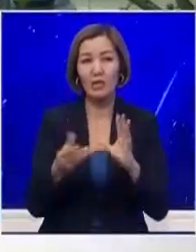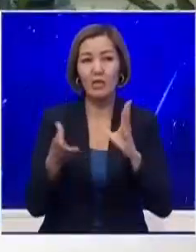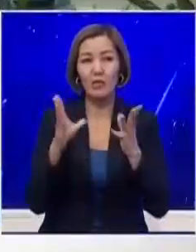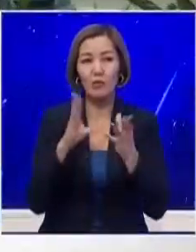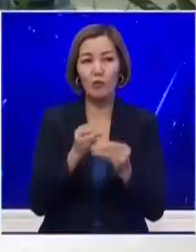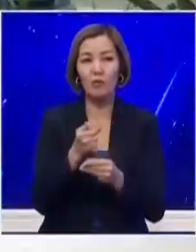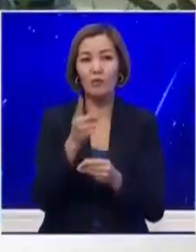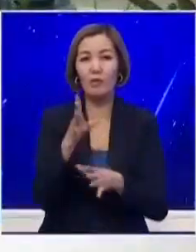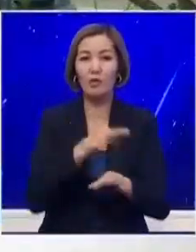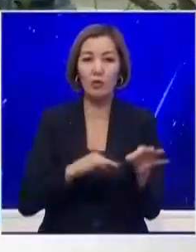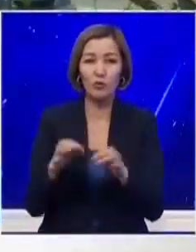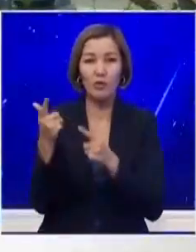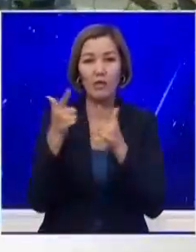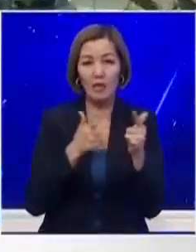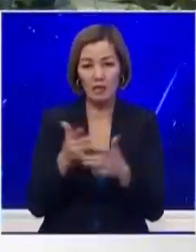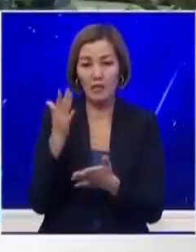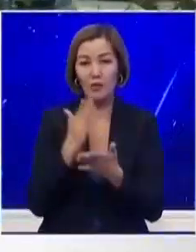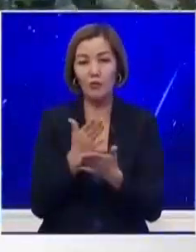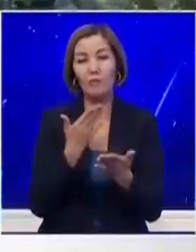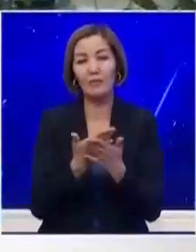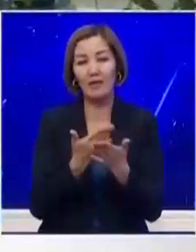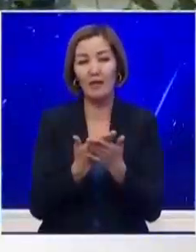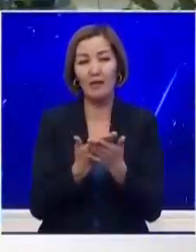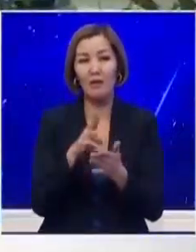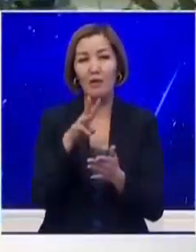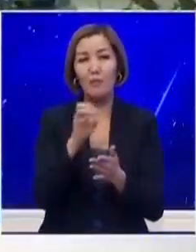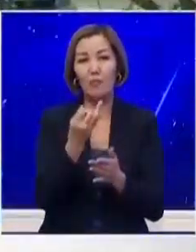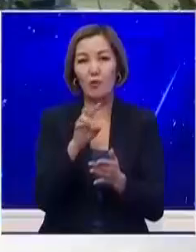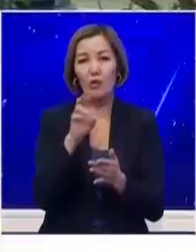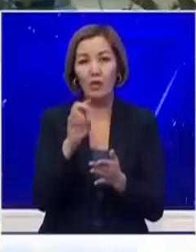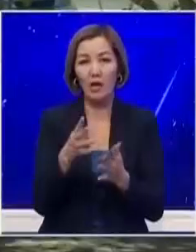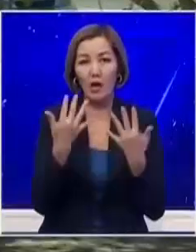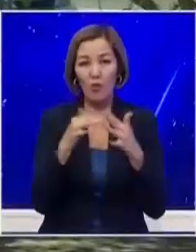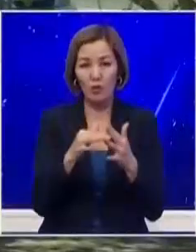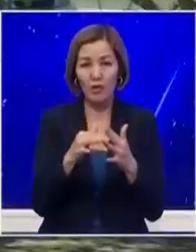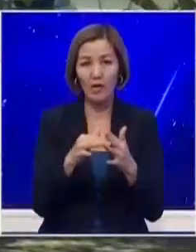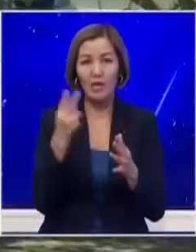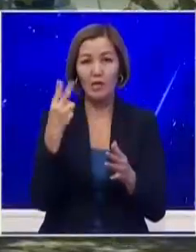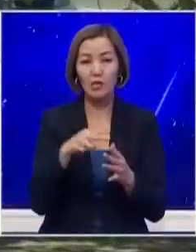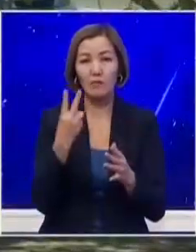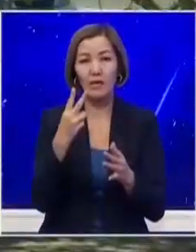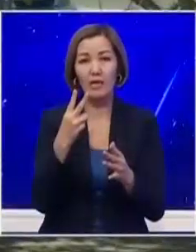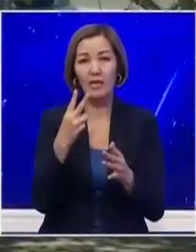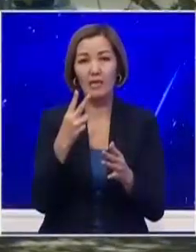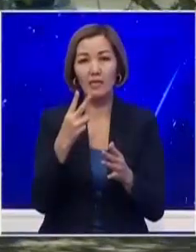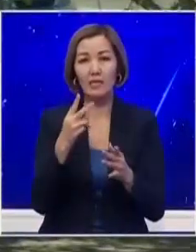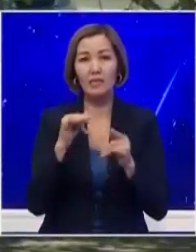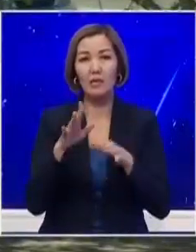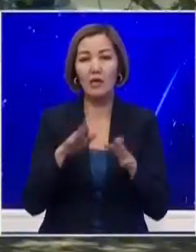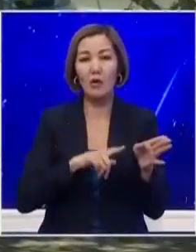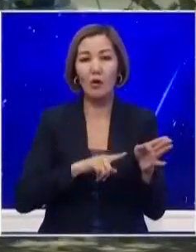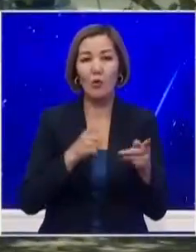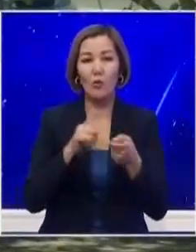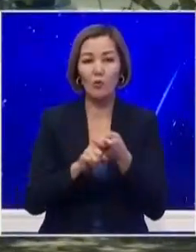бірнеше жобалары әзірленуде. Бұл атап айтсақ Мойнақ ауылына, сонымен 22 іске